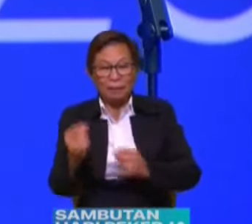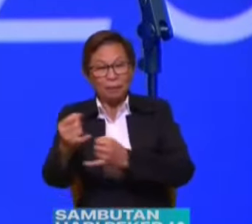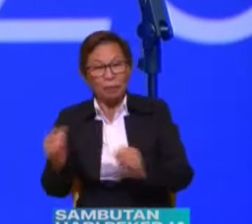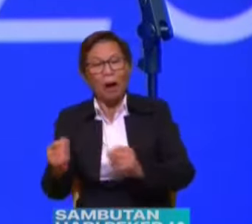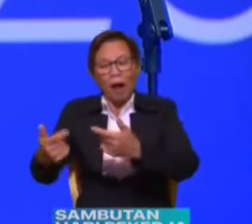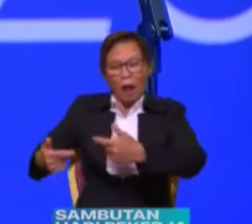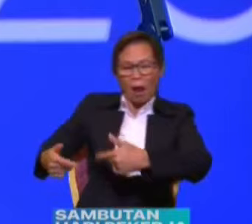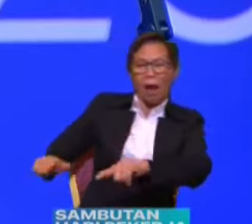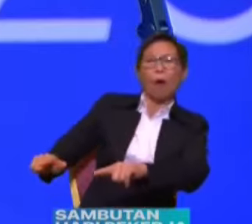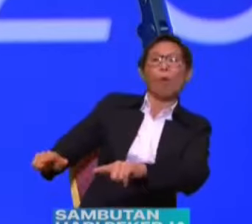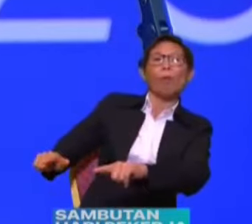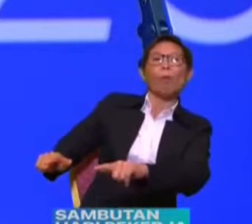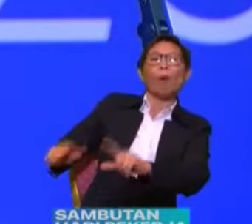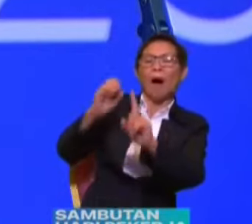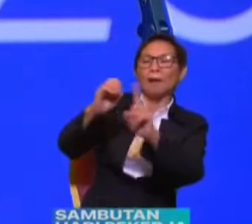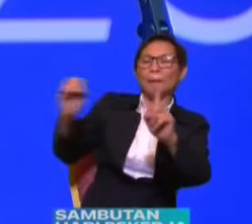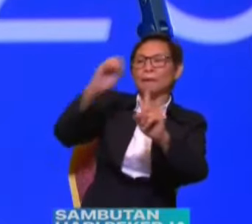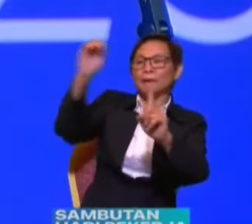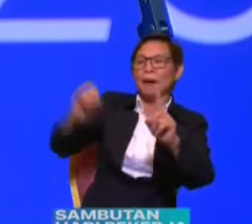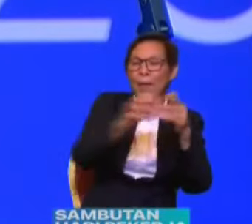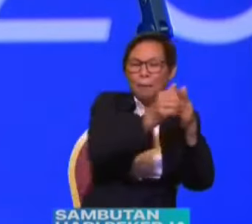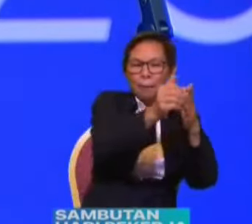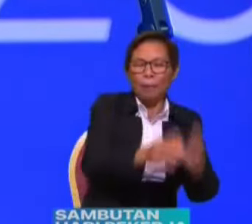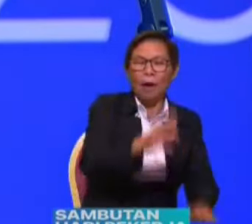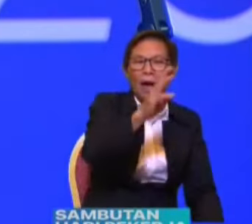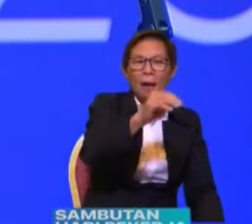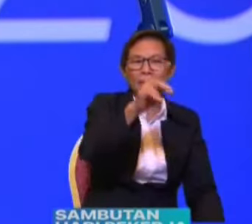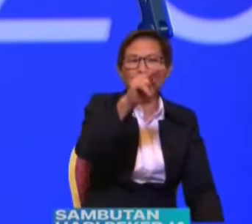ruang sepenuhnya kepada pimpinan Kesatuan Sekerja